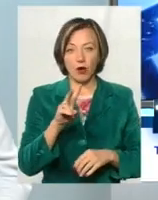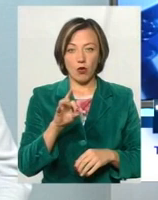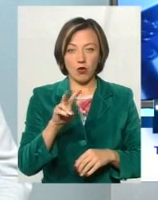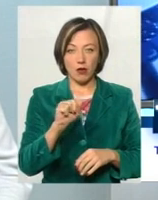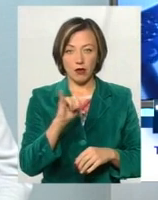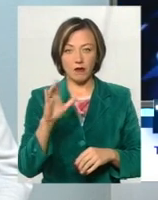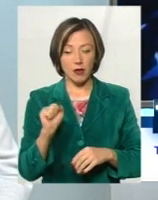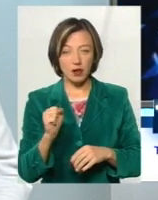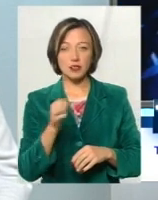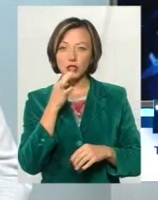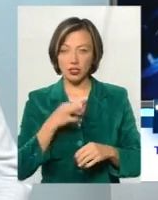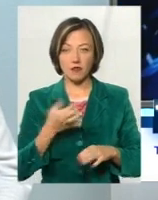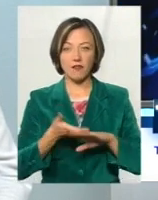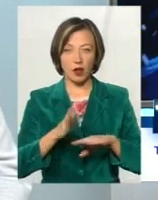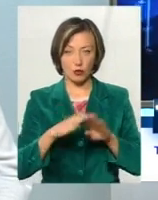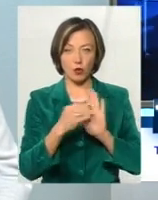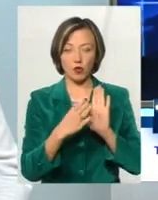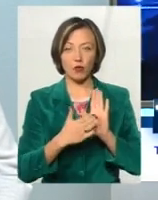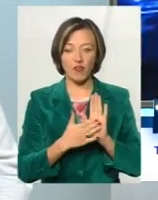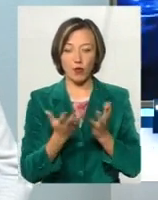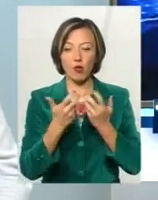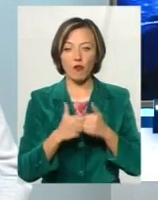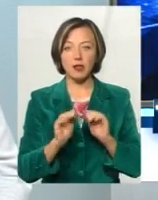так важко облікувати дітей? І